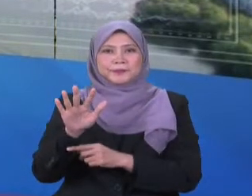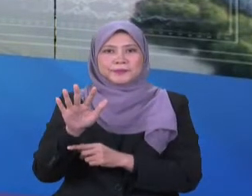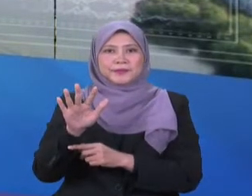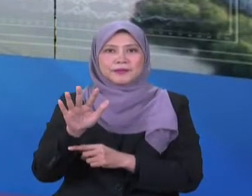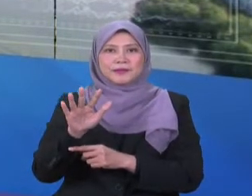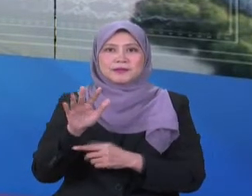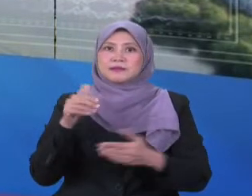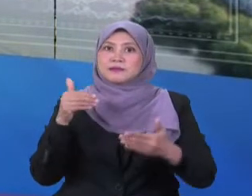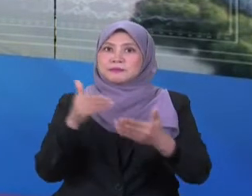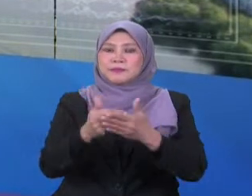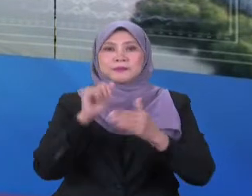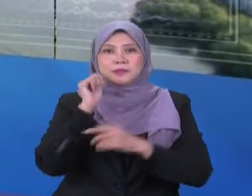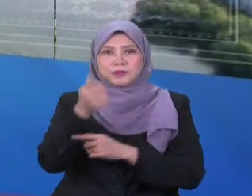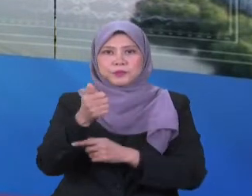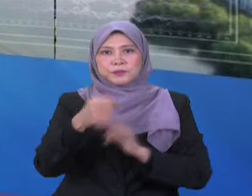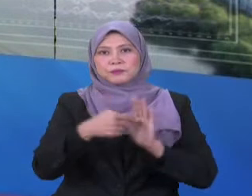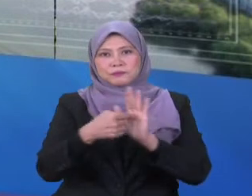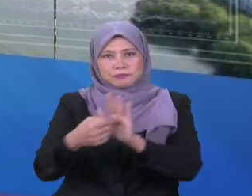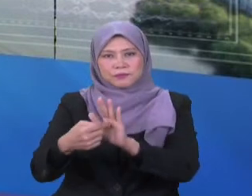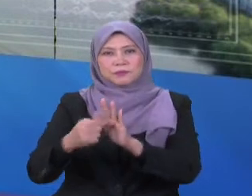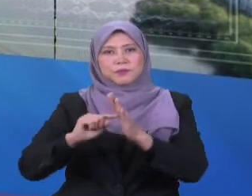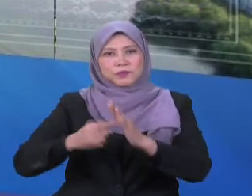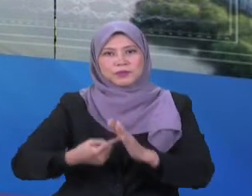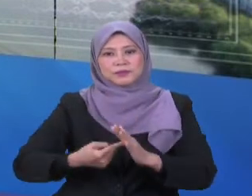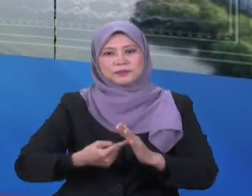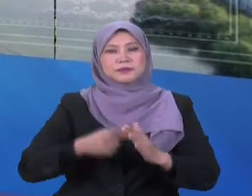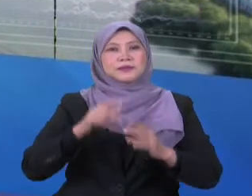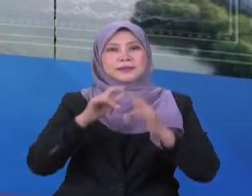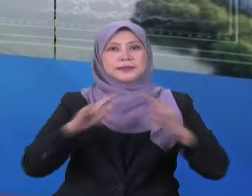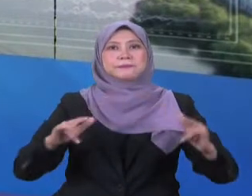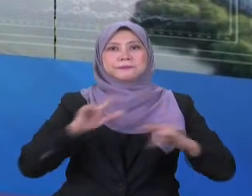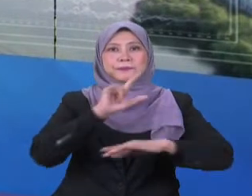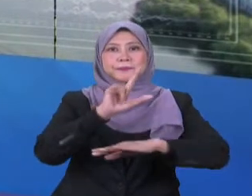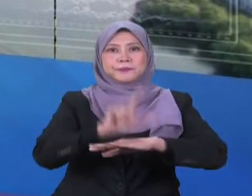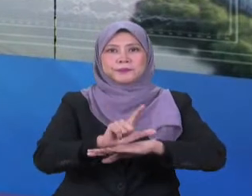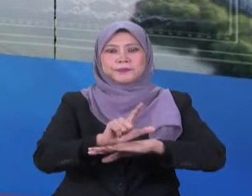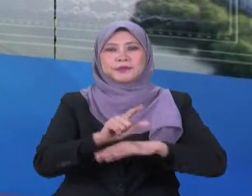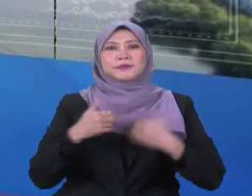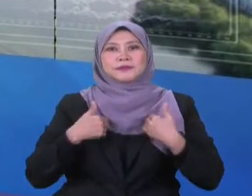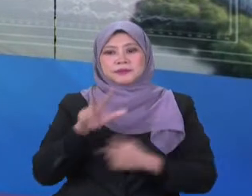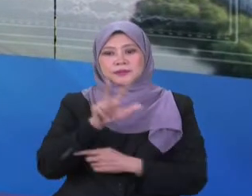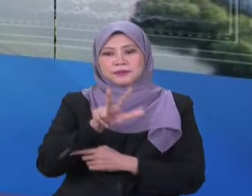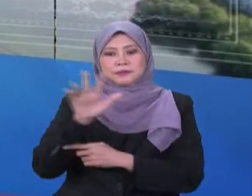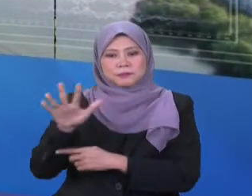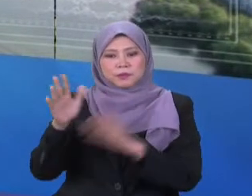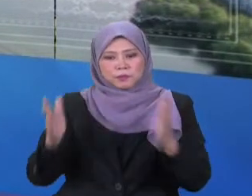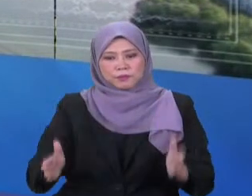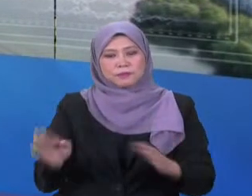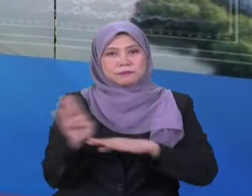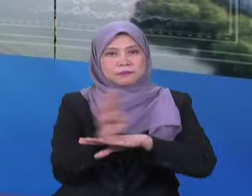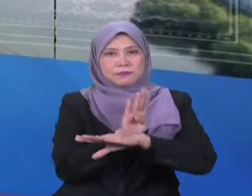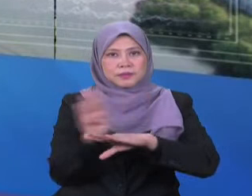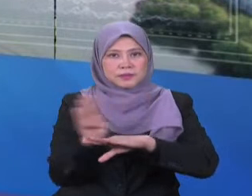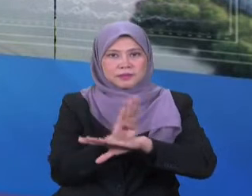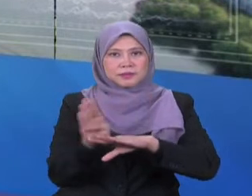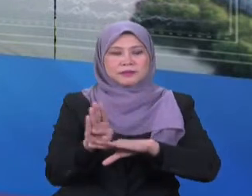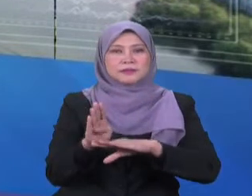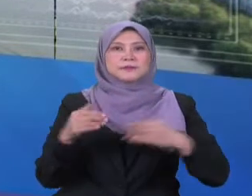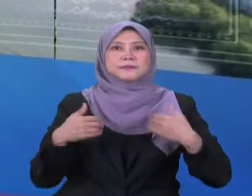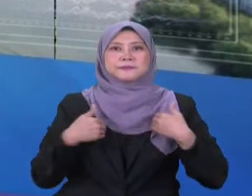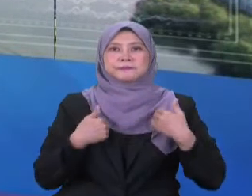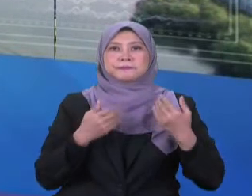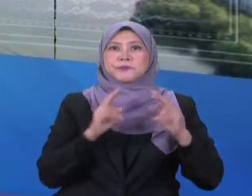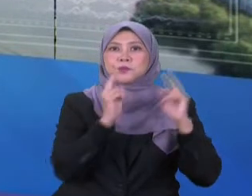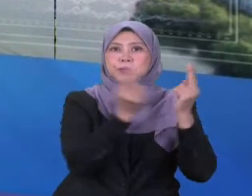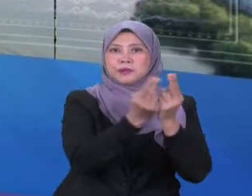berlangsung hingga esok ke digarap Satria kemlawe program disertai 35 punya ga terjadi warga lima division